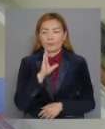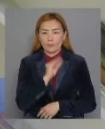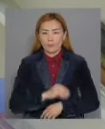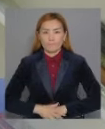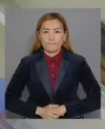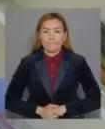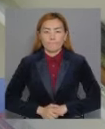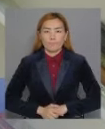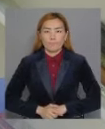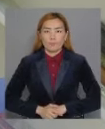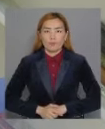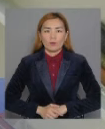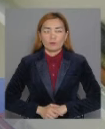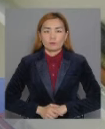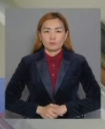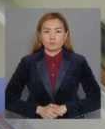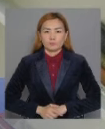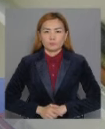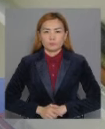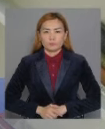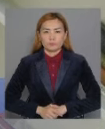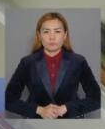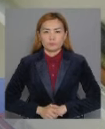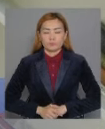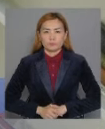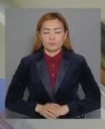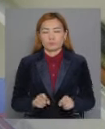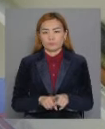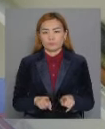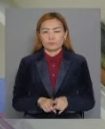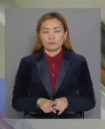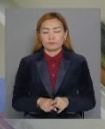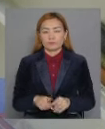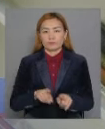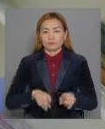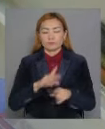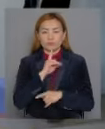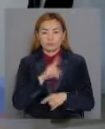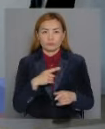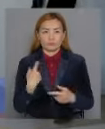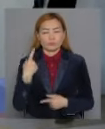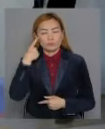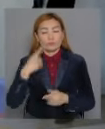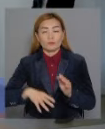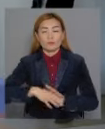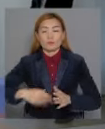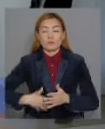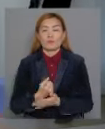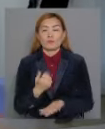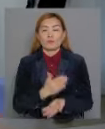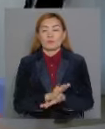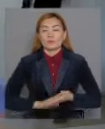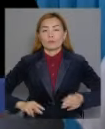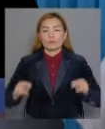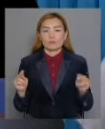кейбір депутаттарды жастардың арасында мысалы көре алмай қалып жатамыз. Бұл жол енді олай болмайды деп үміттенемін. Себебі сайлау өз дәрежесінде таза